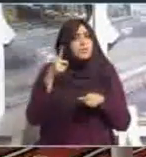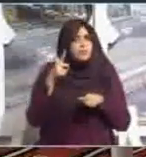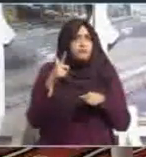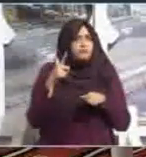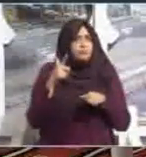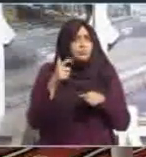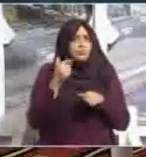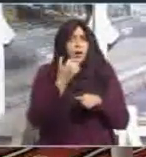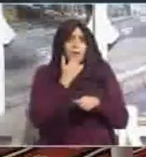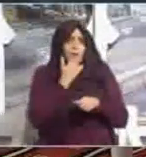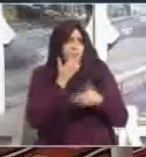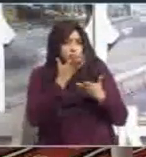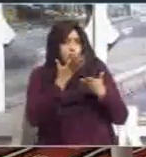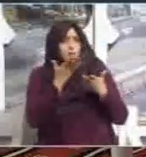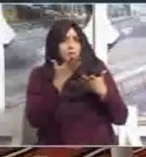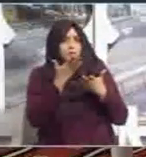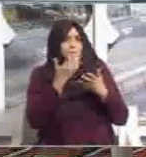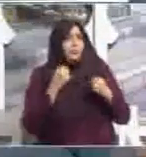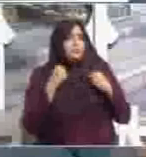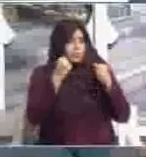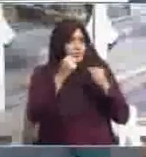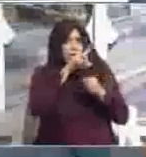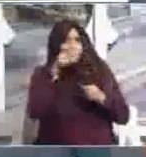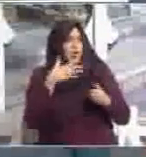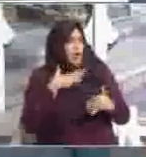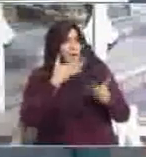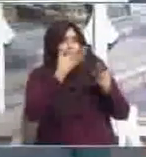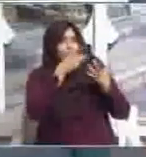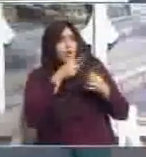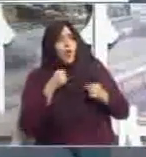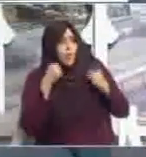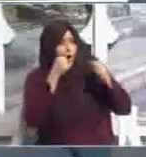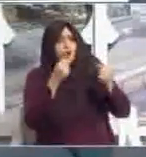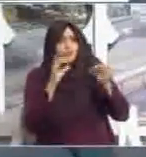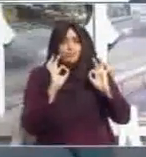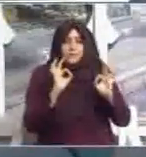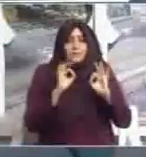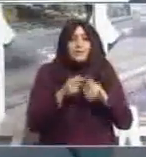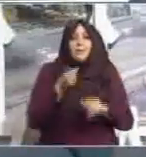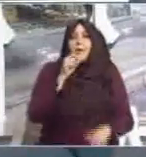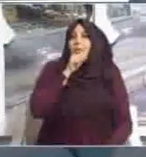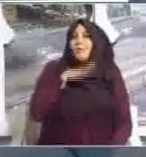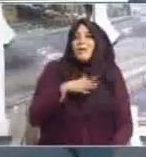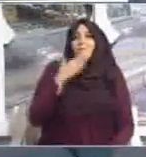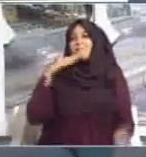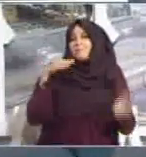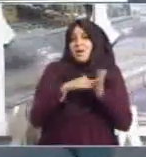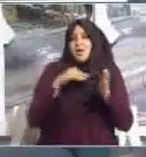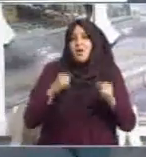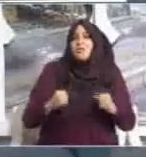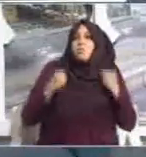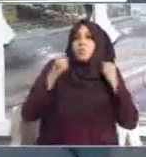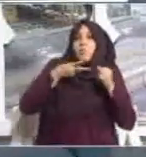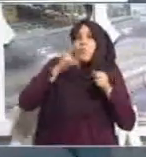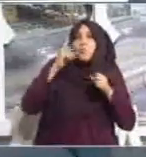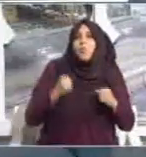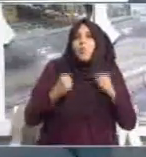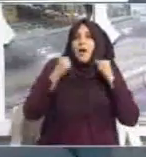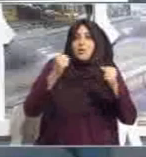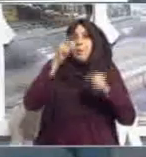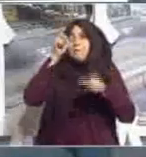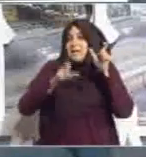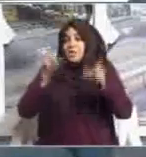الشجاعة، الشجعان محبوبين وسيدنا صلى الله عليه وسلم أشجع الناس، وشجاعة تفضل